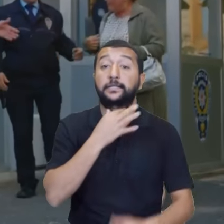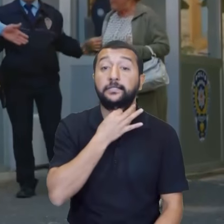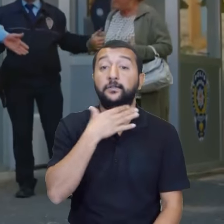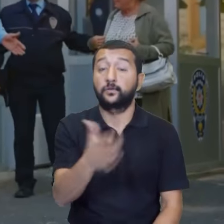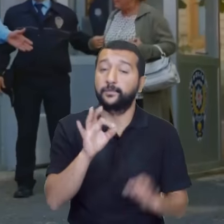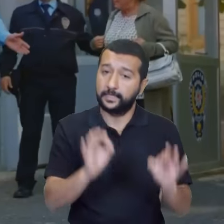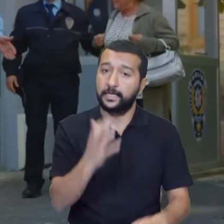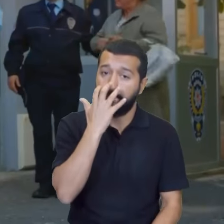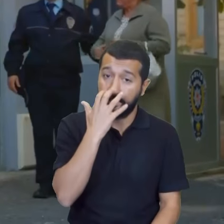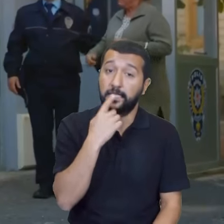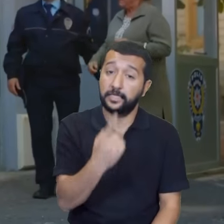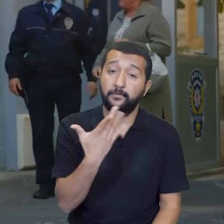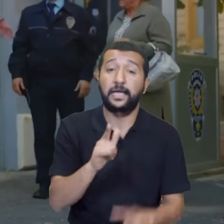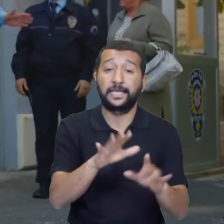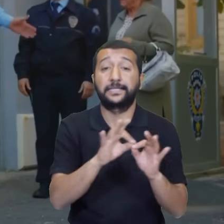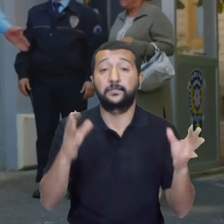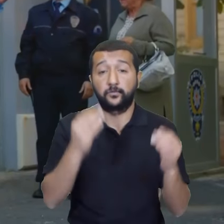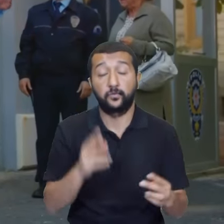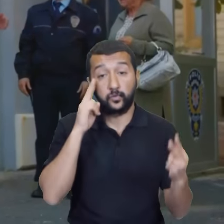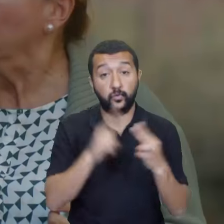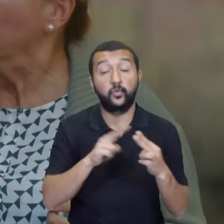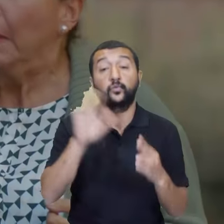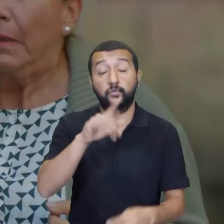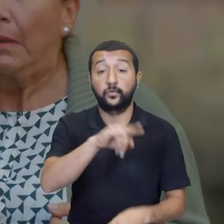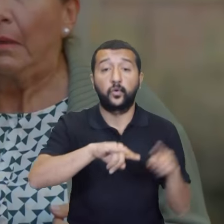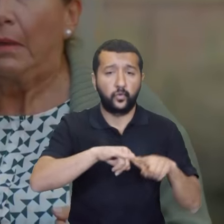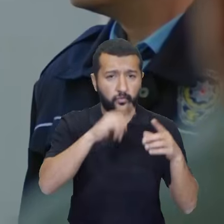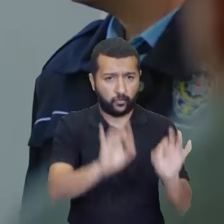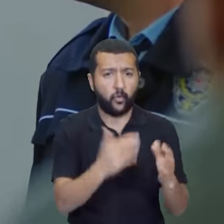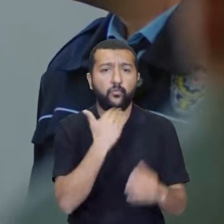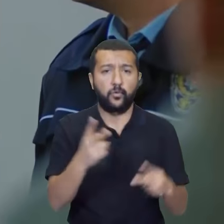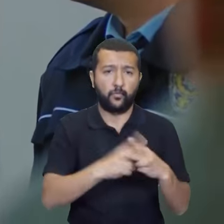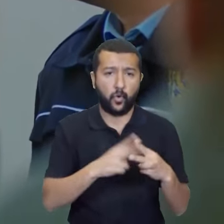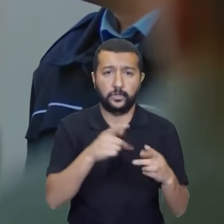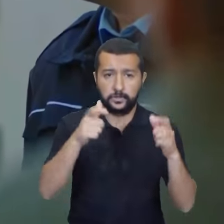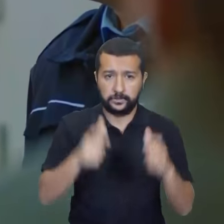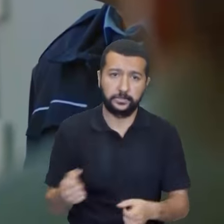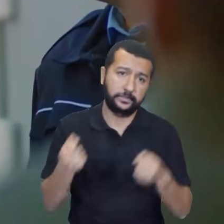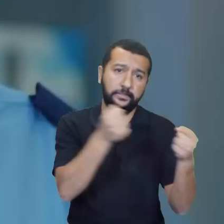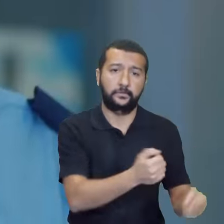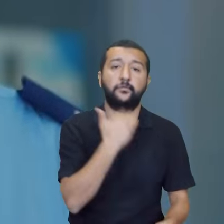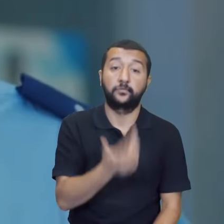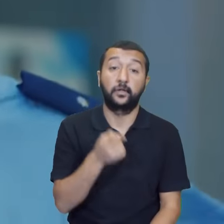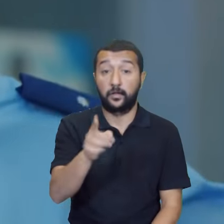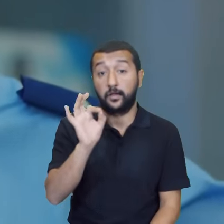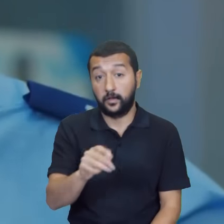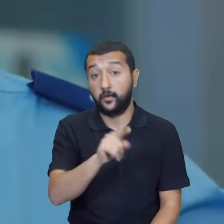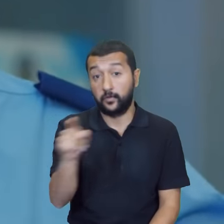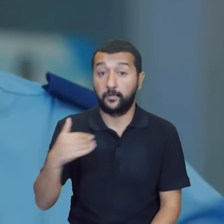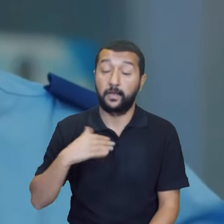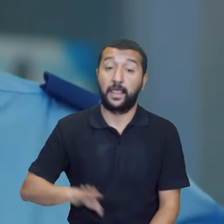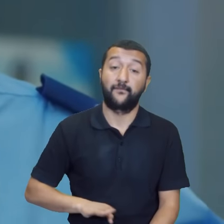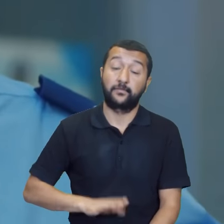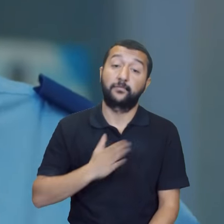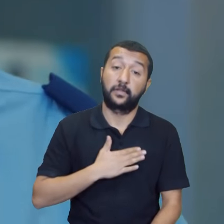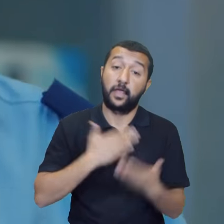sağlık. Yani gene bekleriz diyeceğim ama gereksiz olacak. Artık görüşürüz. Hulusi, olmuyor böyle ama polis nezaretinde dışarıya çıkarılmak. Ah, onları da benim